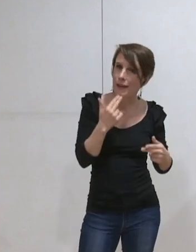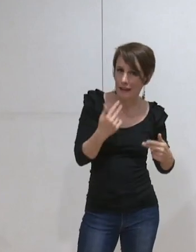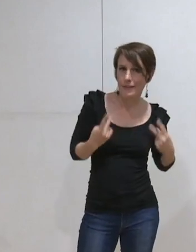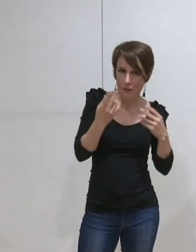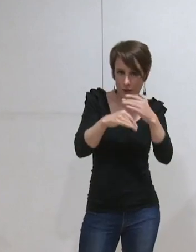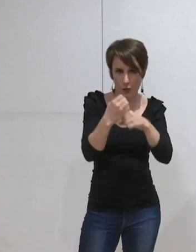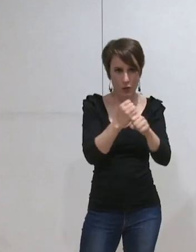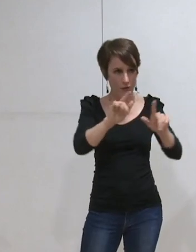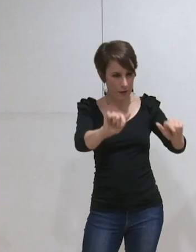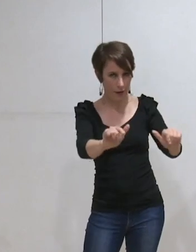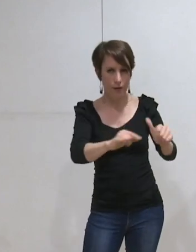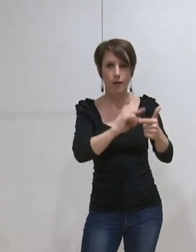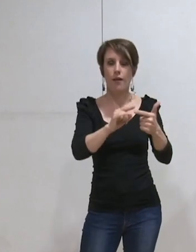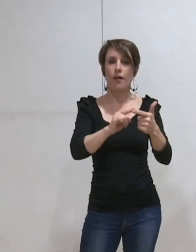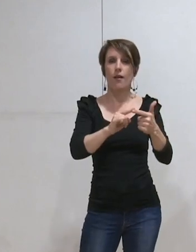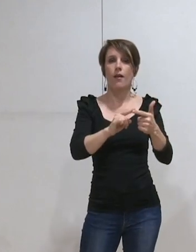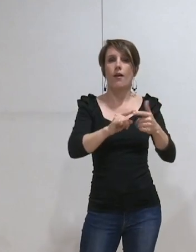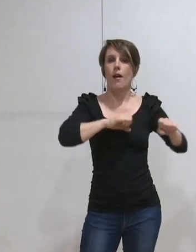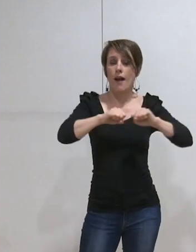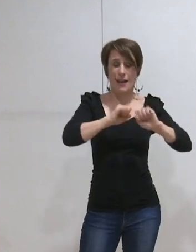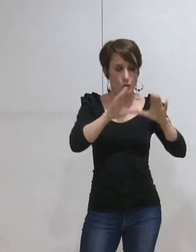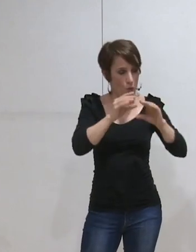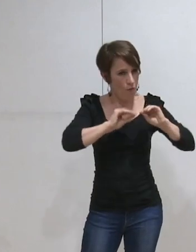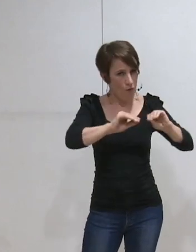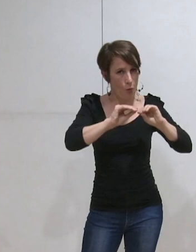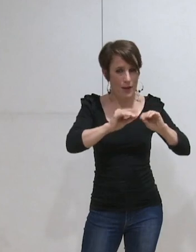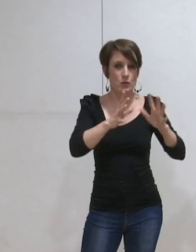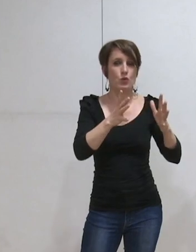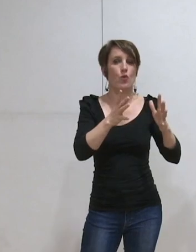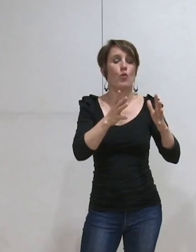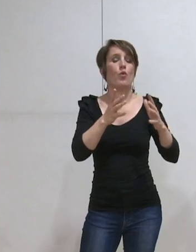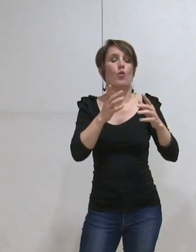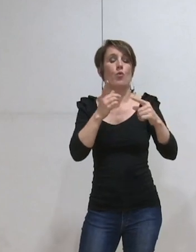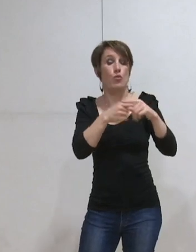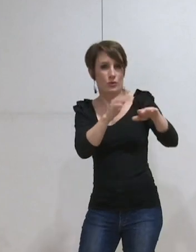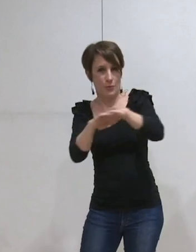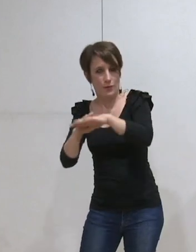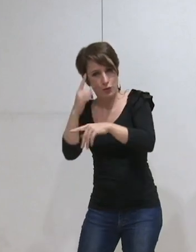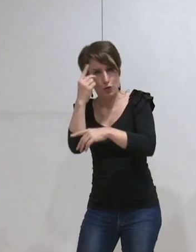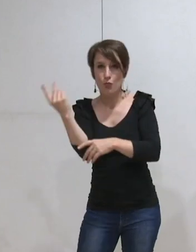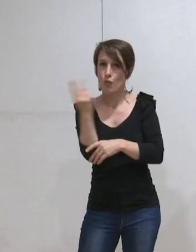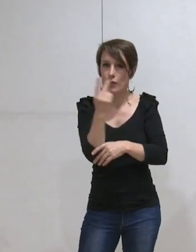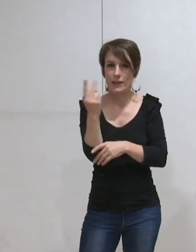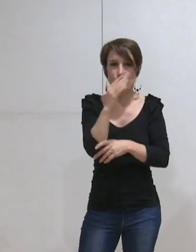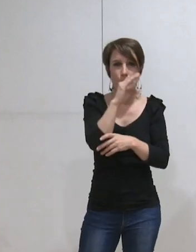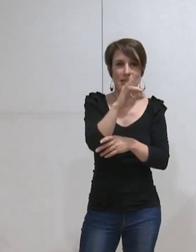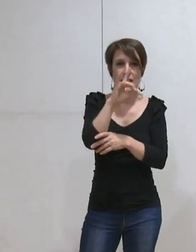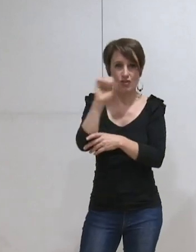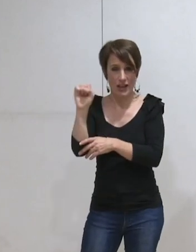de formation et de prévention au niveau des deux CHS que la ville et la Métro